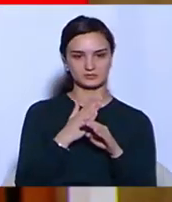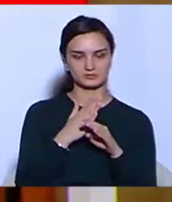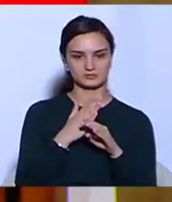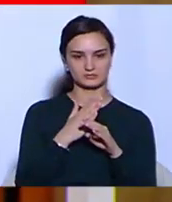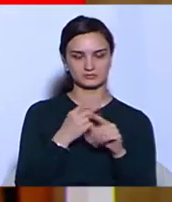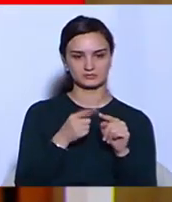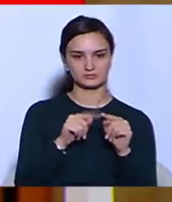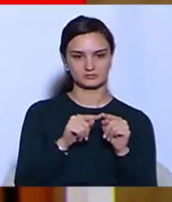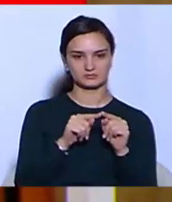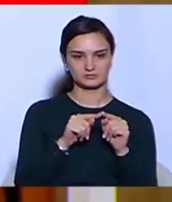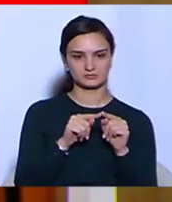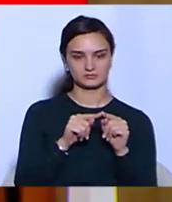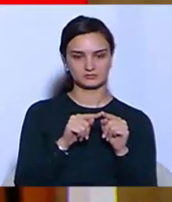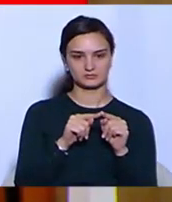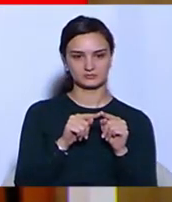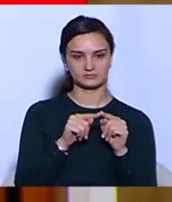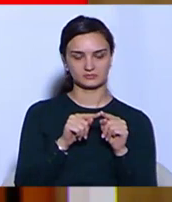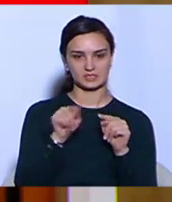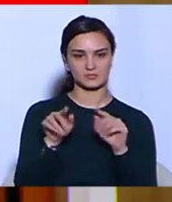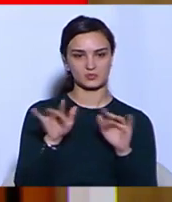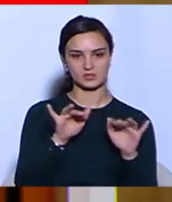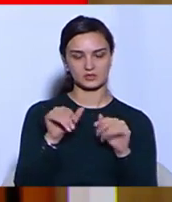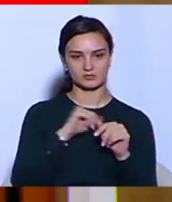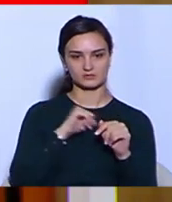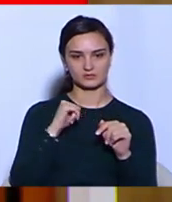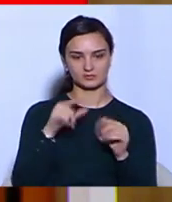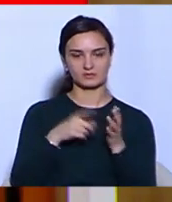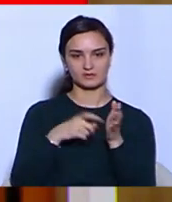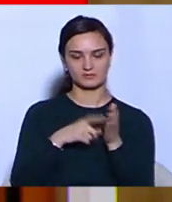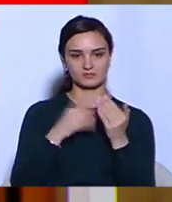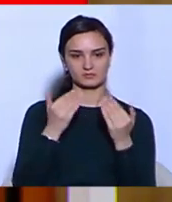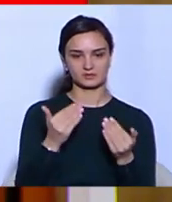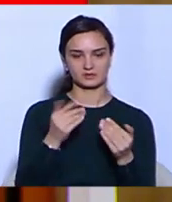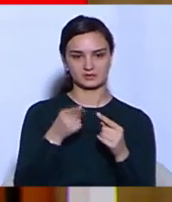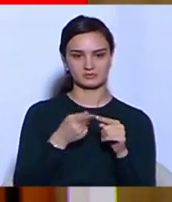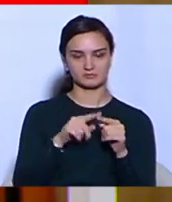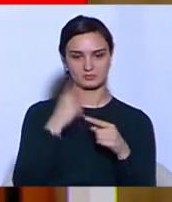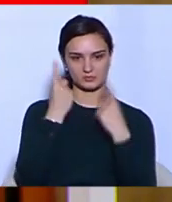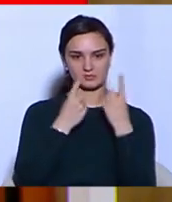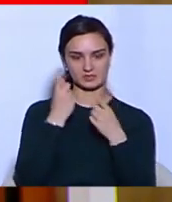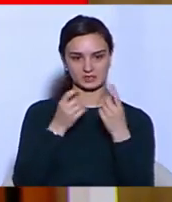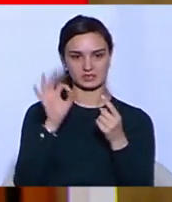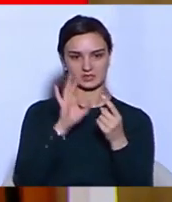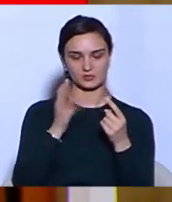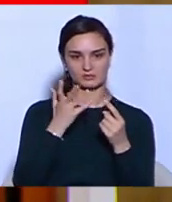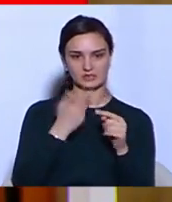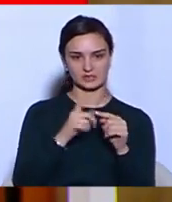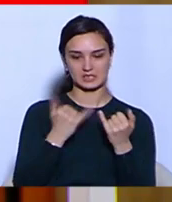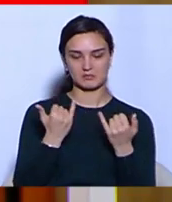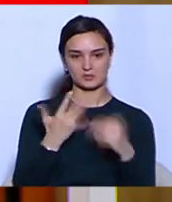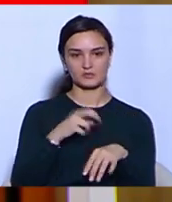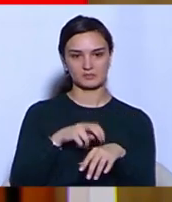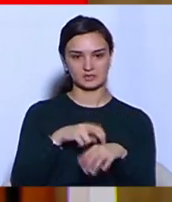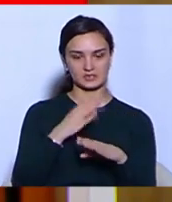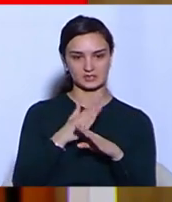რადგან თავად ეს მოძრაობა იმ კვლევებზე დაყრდნობით, იმ მონაცემებზე დაყრდნობით, რომელიც აქვს თანამედროვე